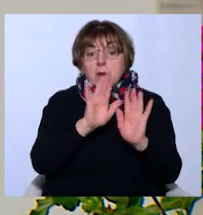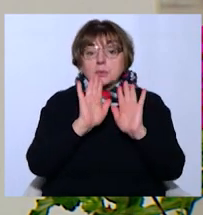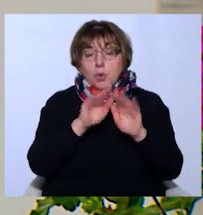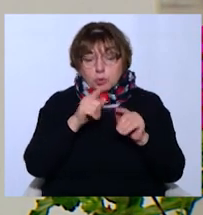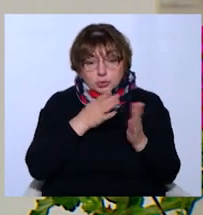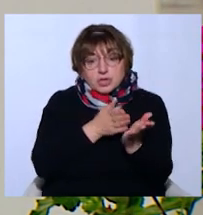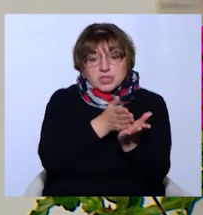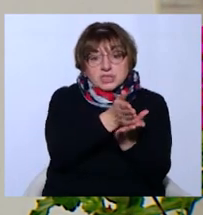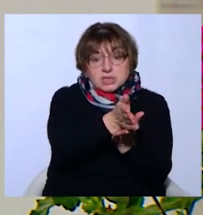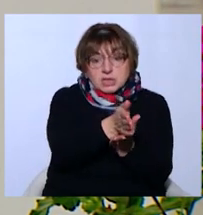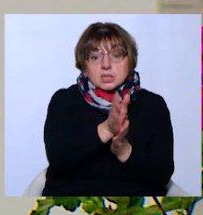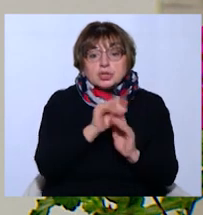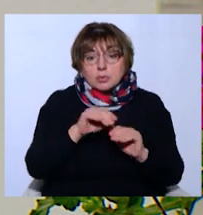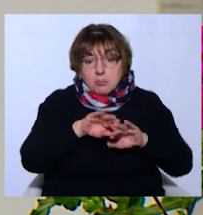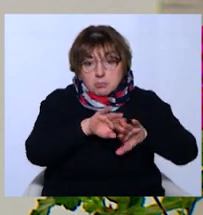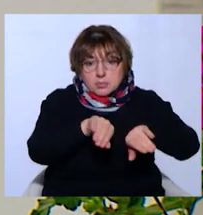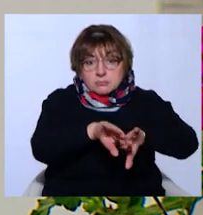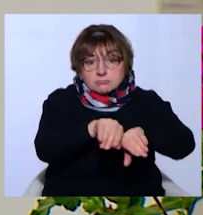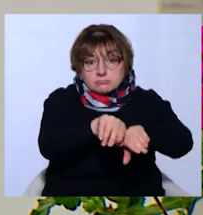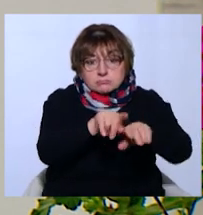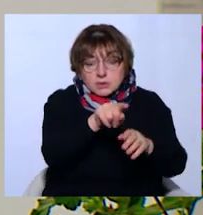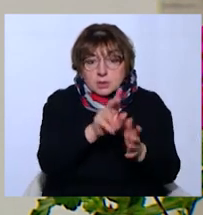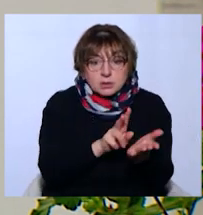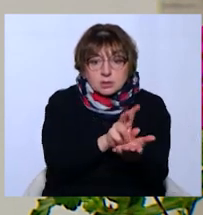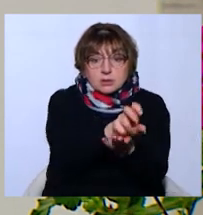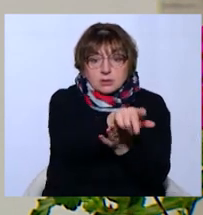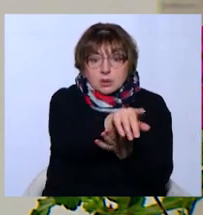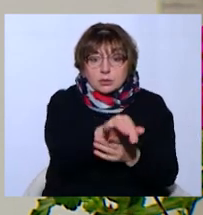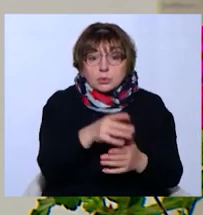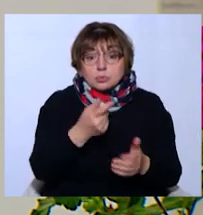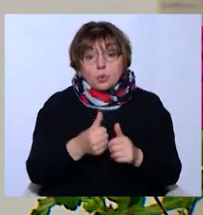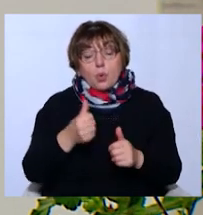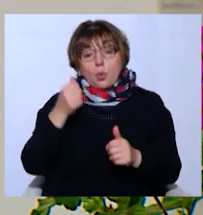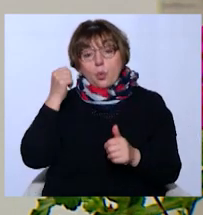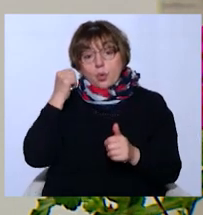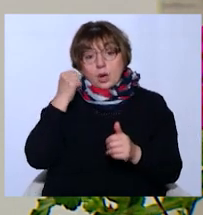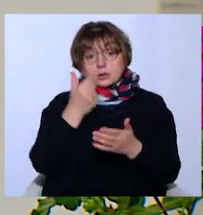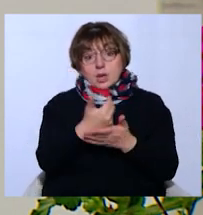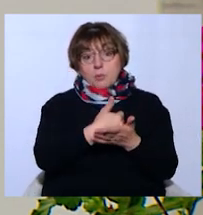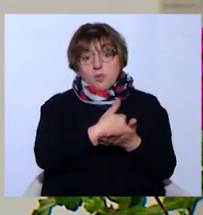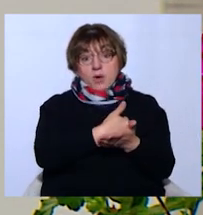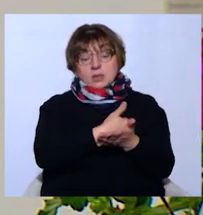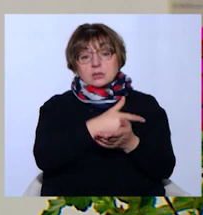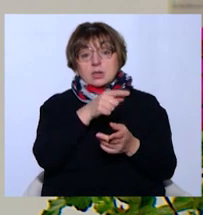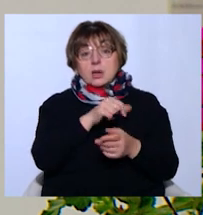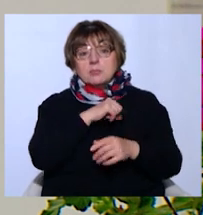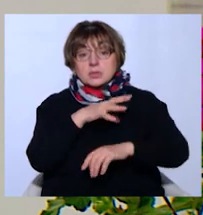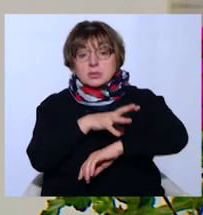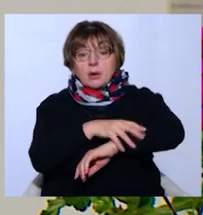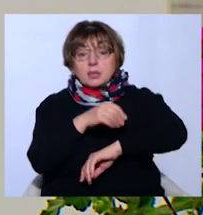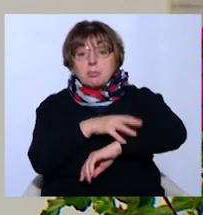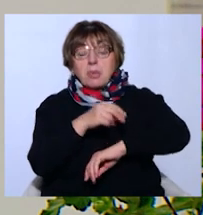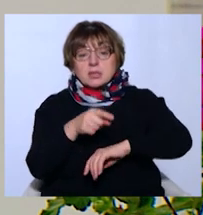შეუძლია მიწაში გადაადგილდეს, რადგან თუ უკან წამოვა, მაშინ ეს მისი